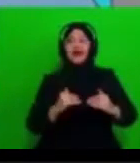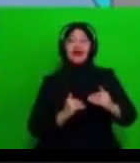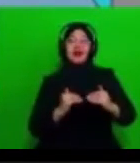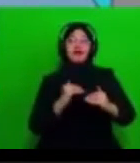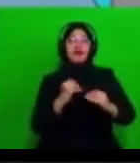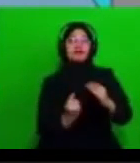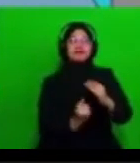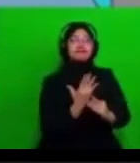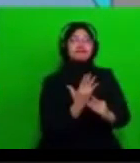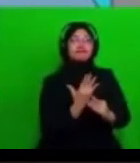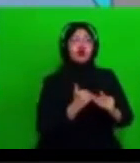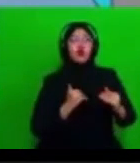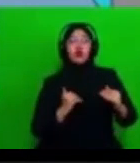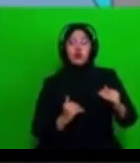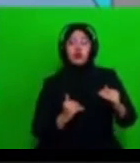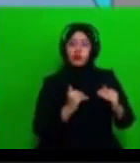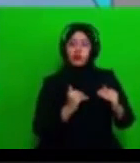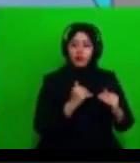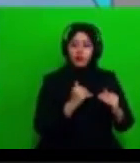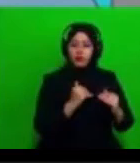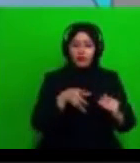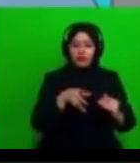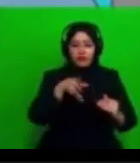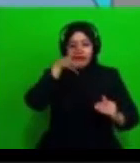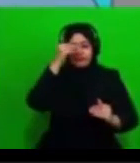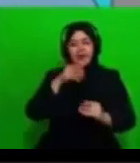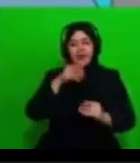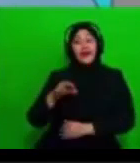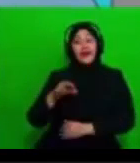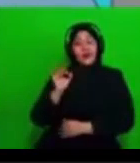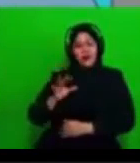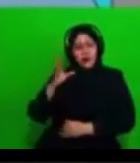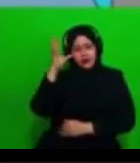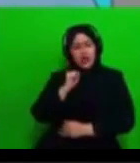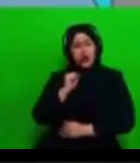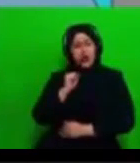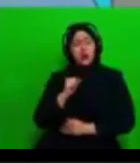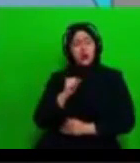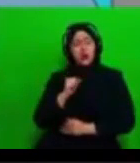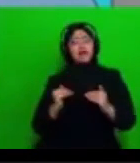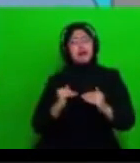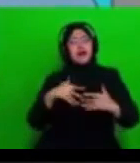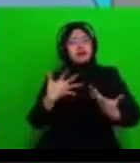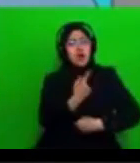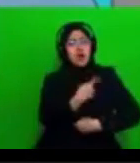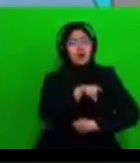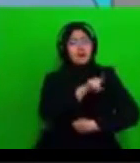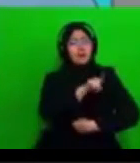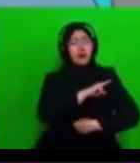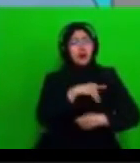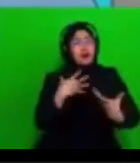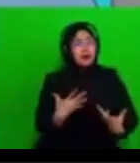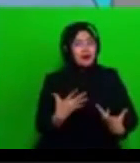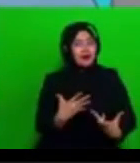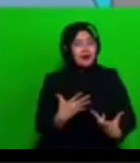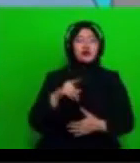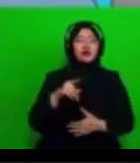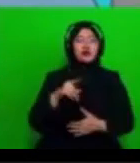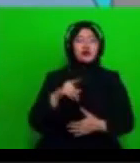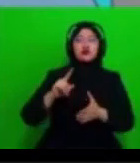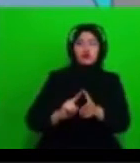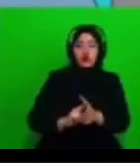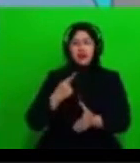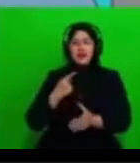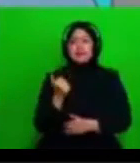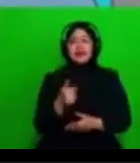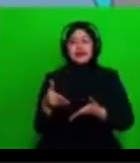sudah mengetahui bagaimana anak mereka bertumbuh dan berkembang, bagaimana level kemampuan anak mereka, maka mereka dapat mulai